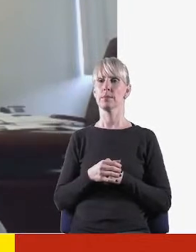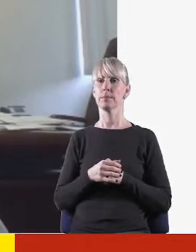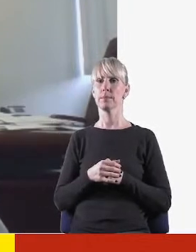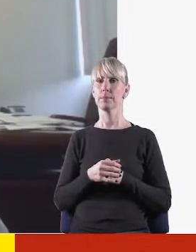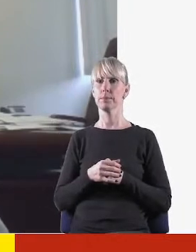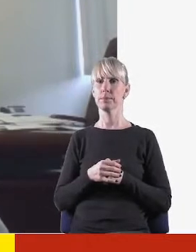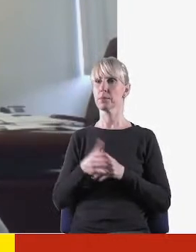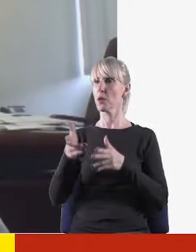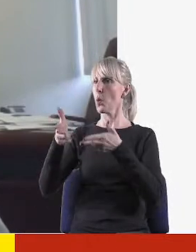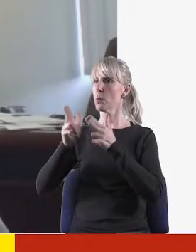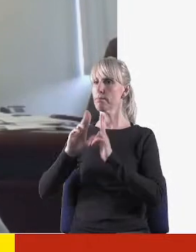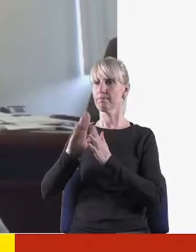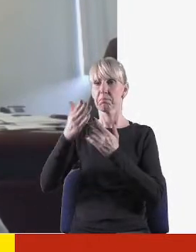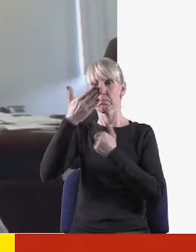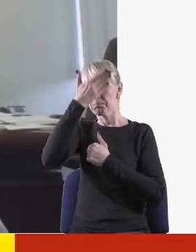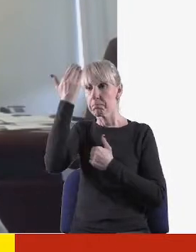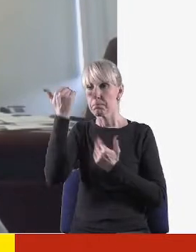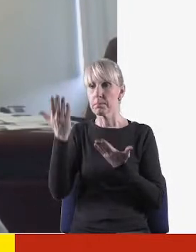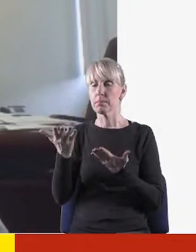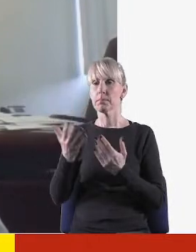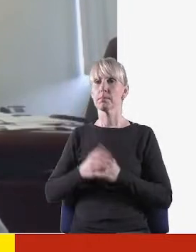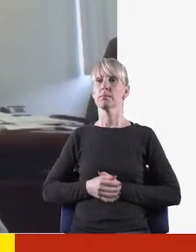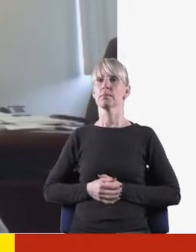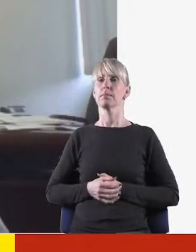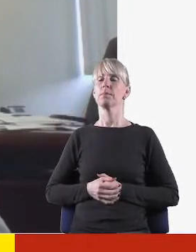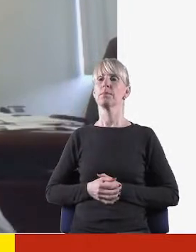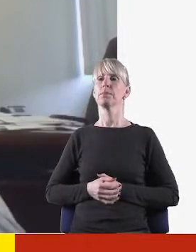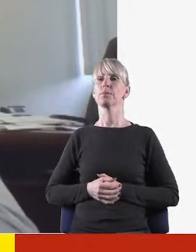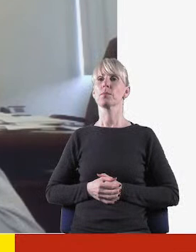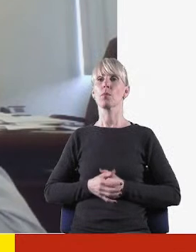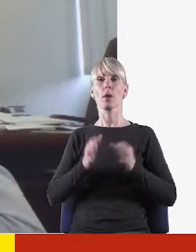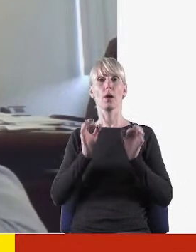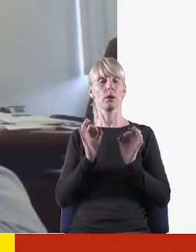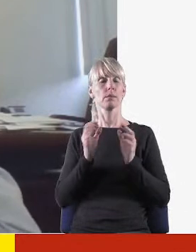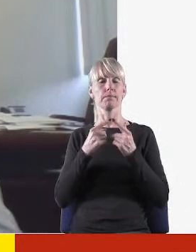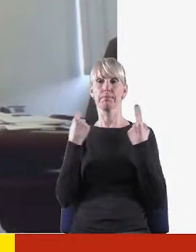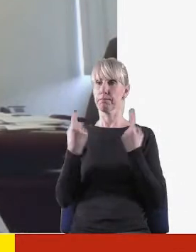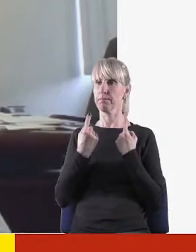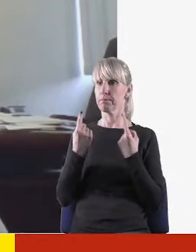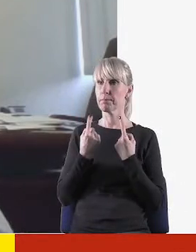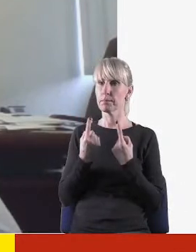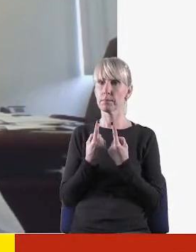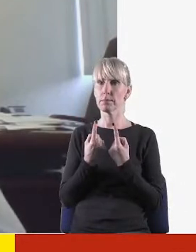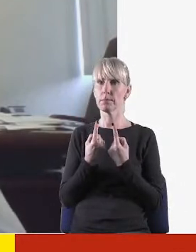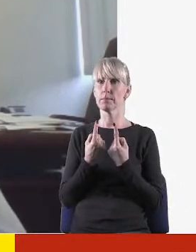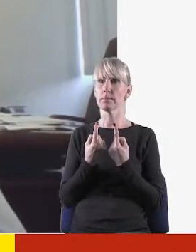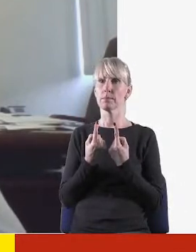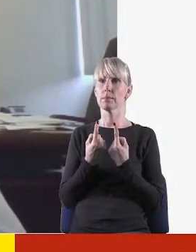Sytuacja z dnia dzisiejszego, jeżeli chodzi o